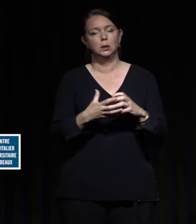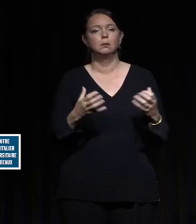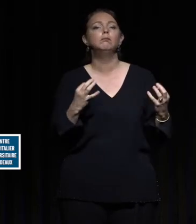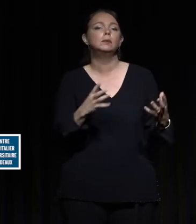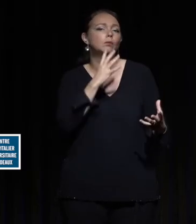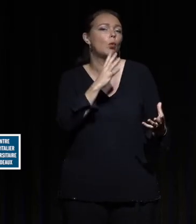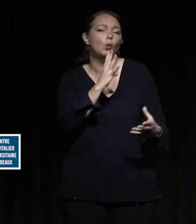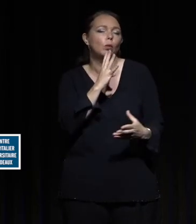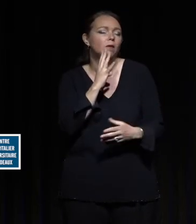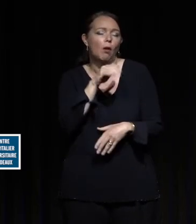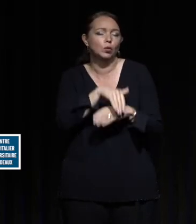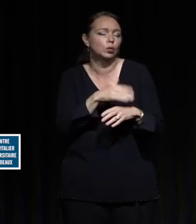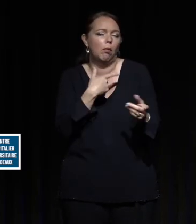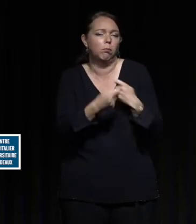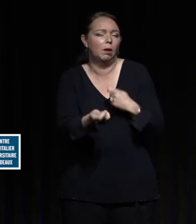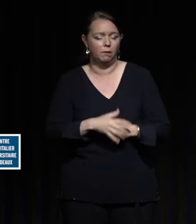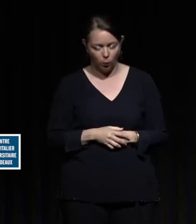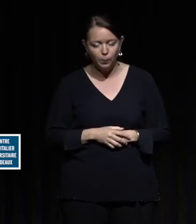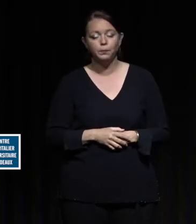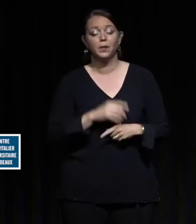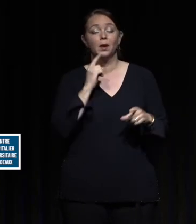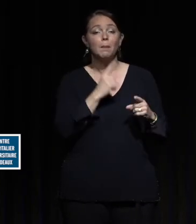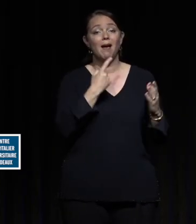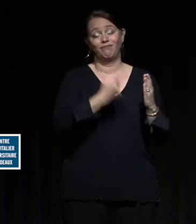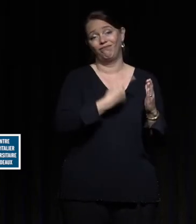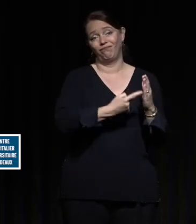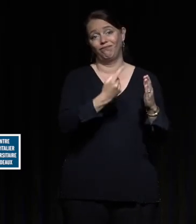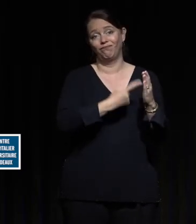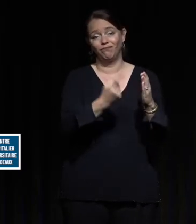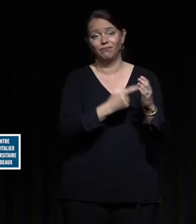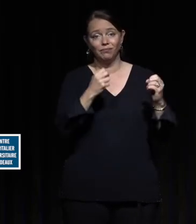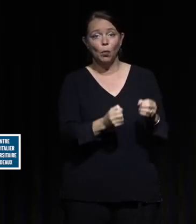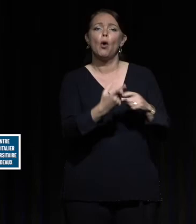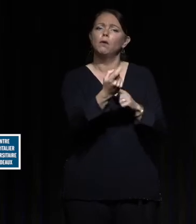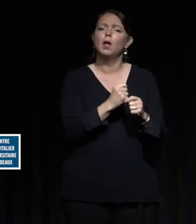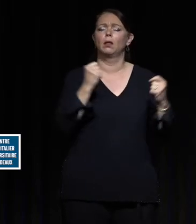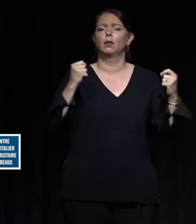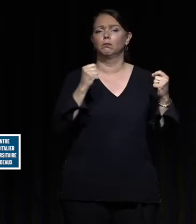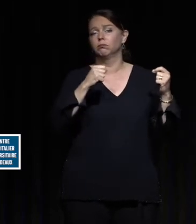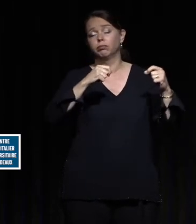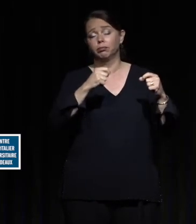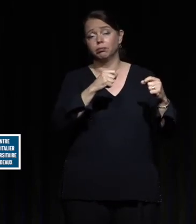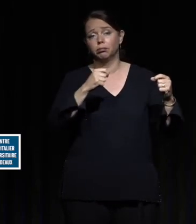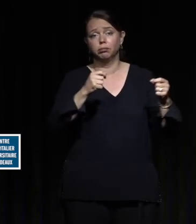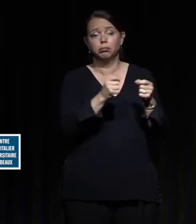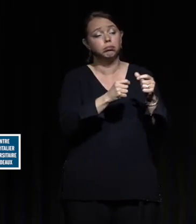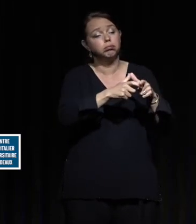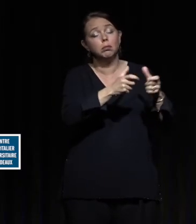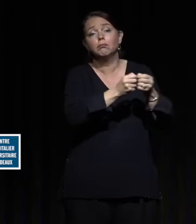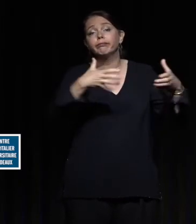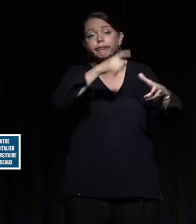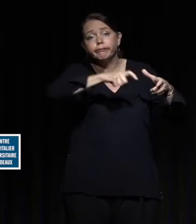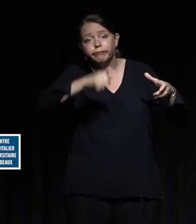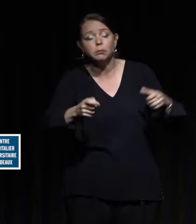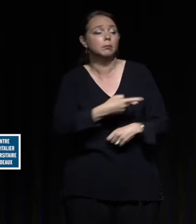de ce soir, c'est que le taux de récidive est influencé par très nombreux facteurs démographiques, médicaux. Et donc, on va passer